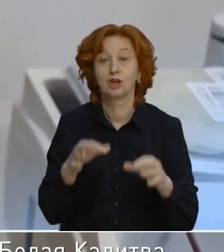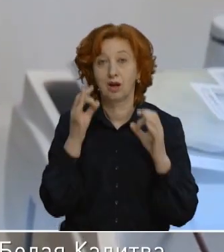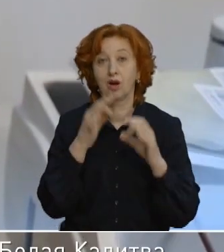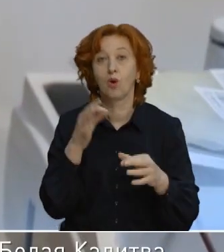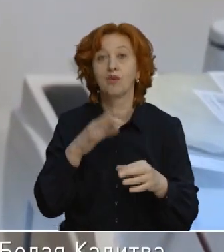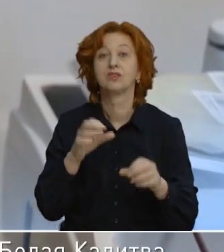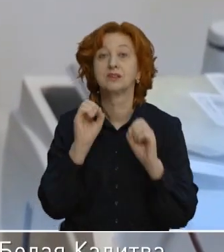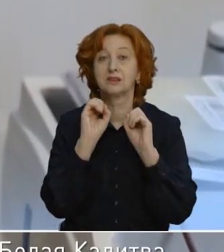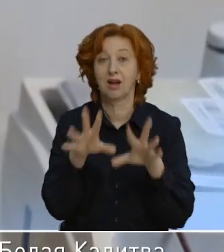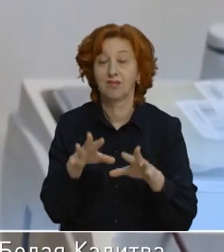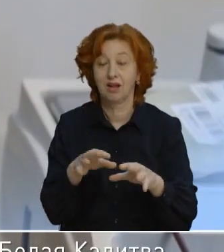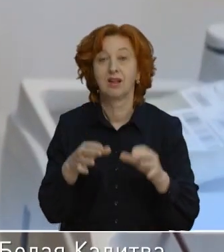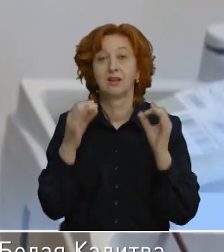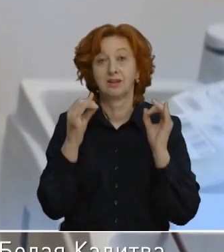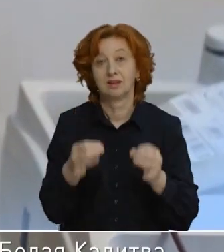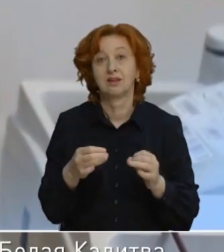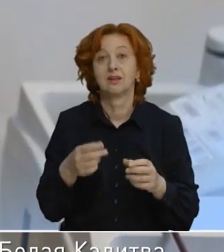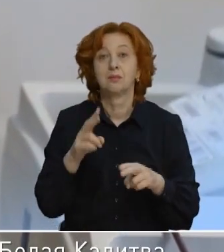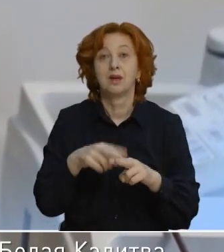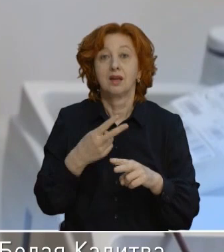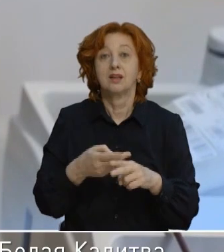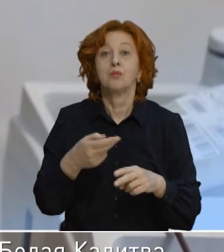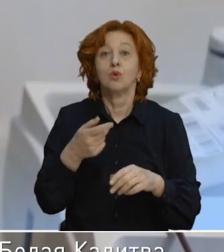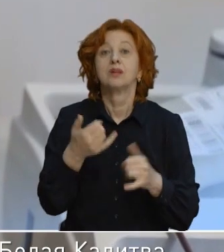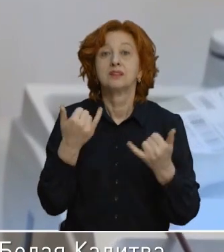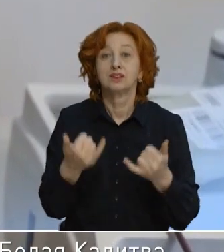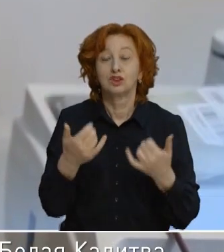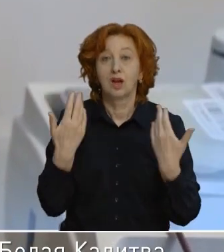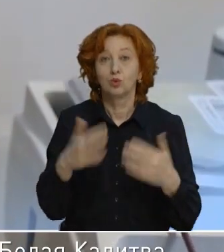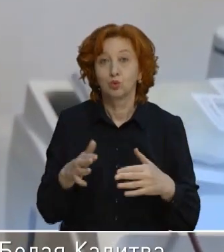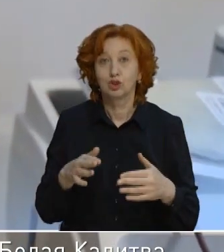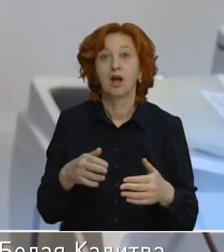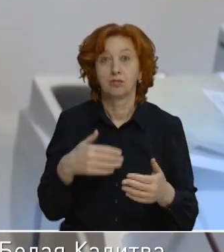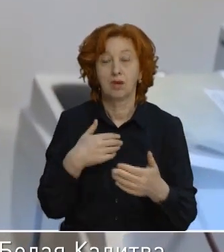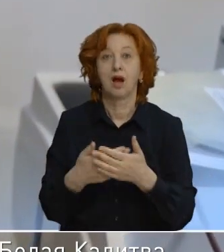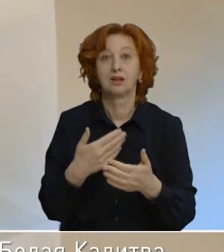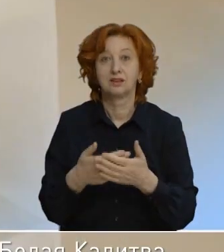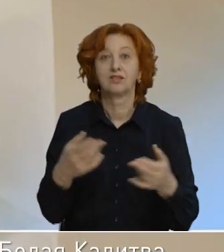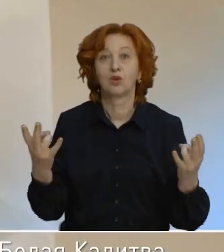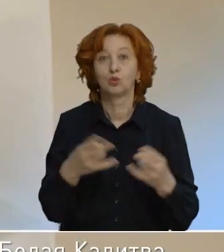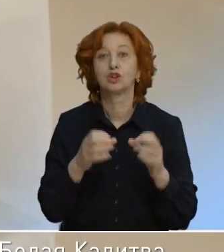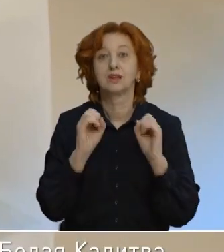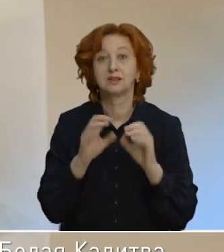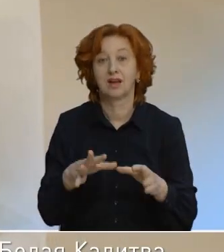сделать какое-то доброе дело, да, поэтому хотя бы таким образом, отдавая свою